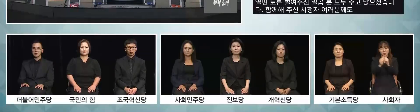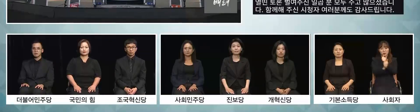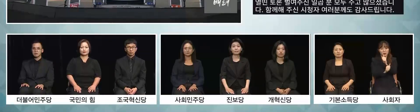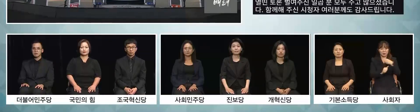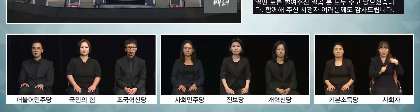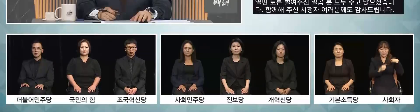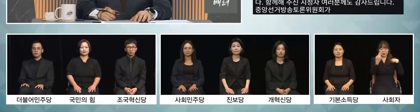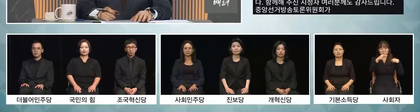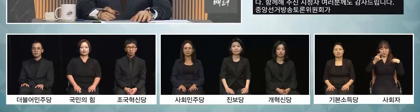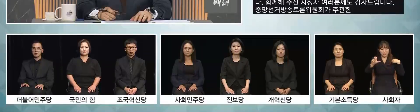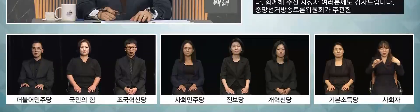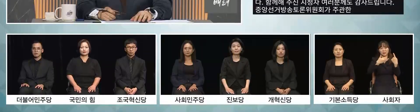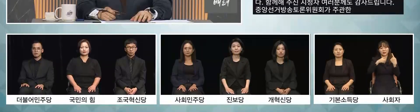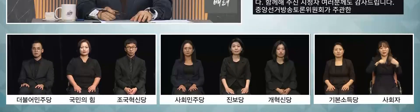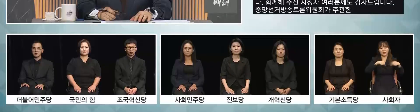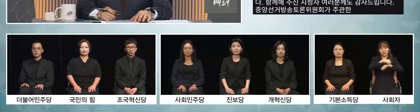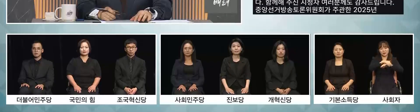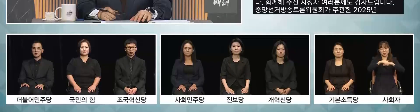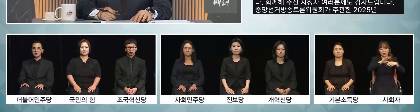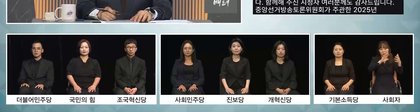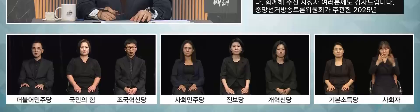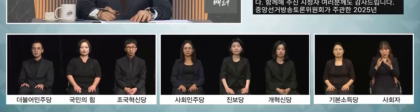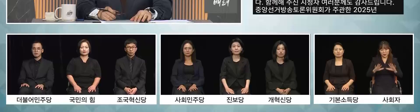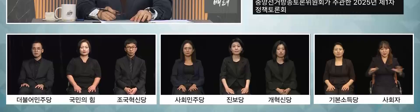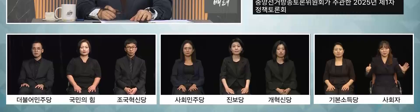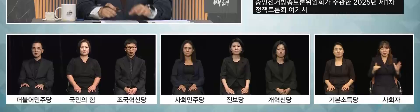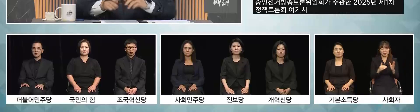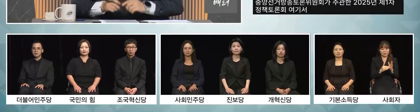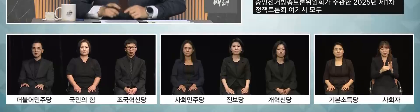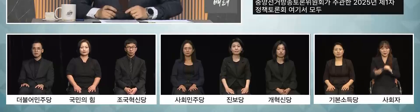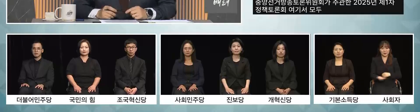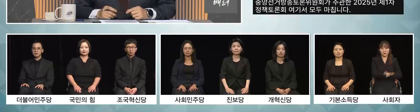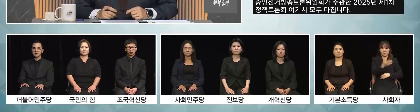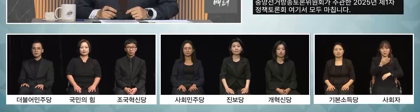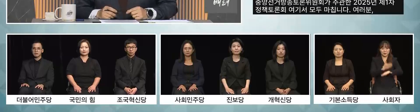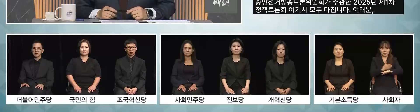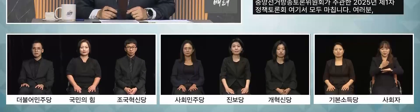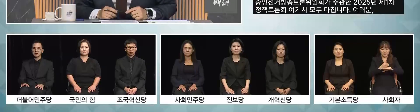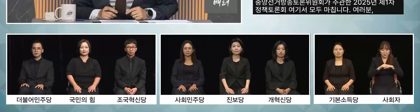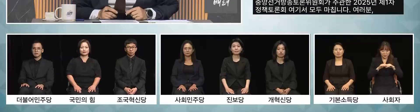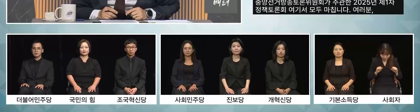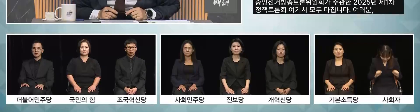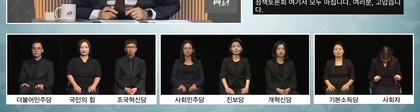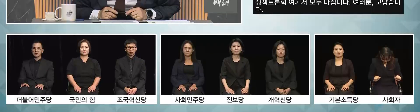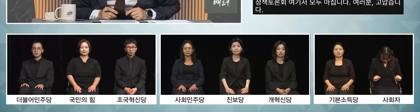2025년 제1차 정책토론회 여기서 모두 마칩니다. 여러분 고맙습니다.